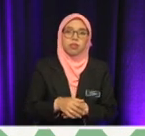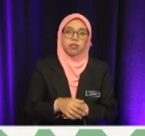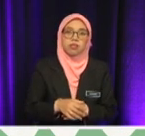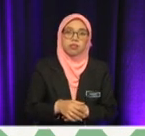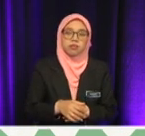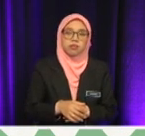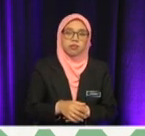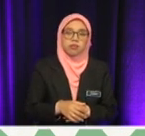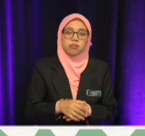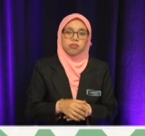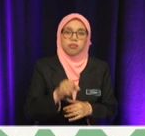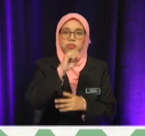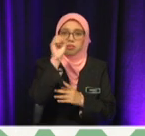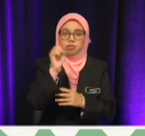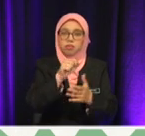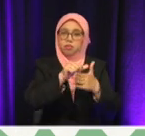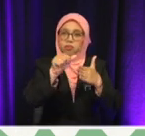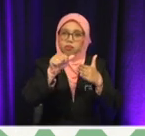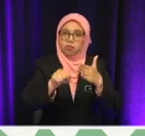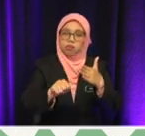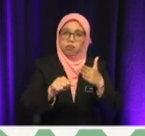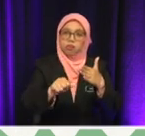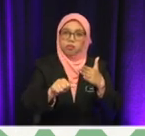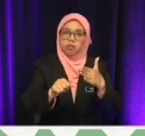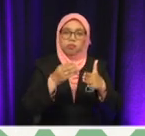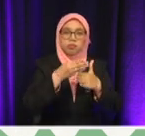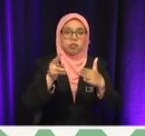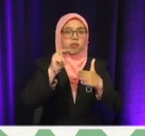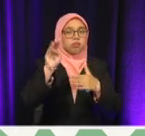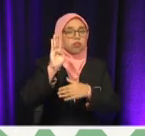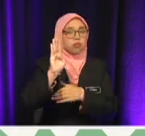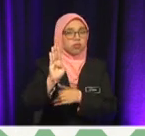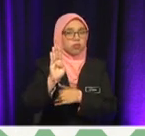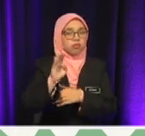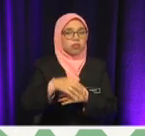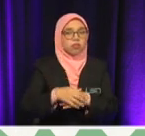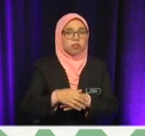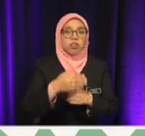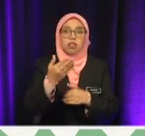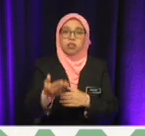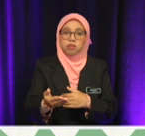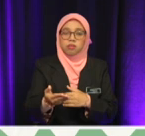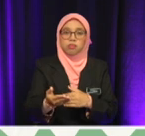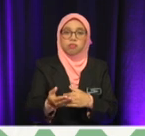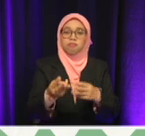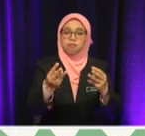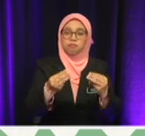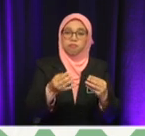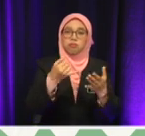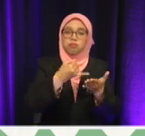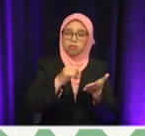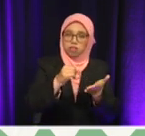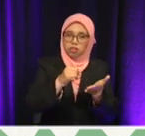hari ini, pada soalan bahagian B, anda bercadang untuk menjual bahan bantu mengajar aktiviti